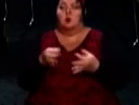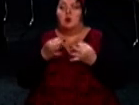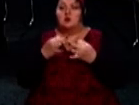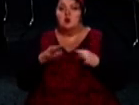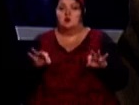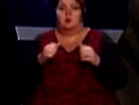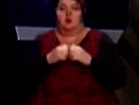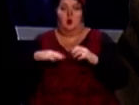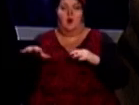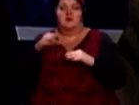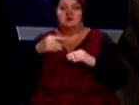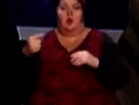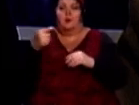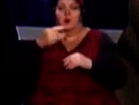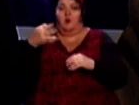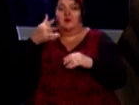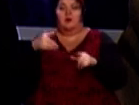всіх поверхів і так далі. Ми